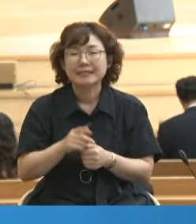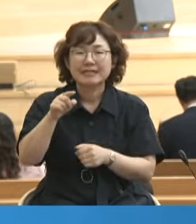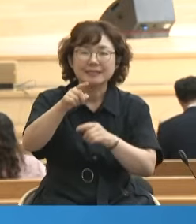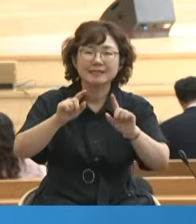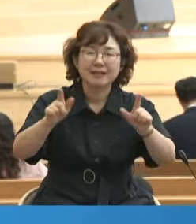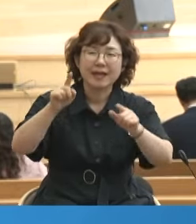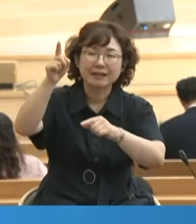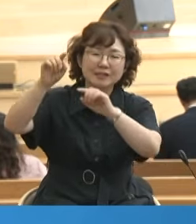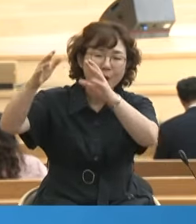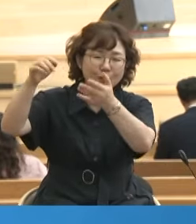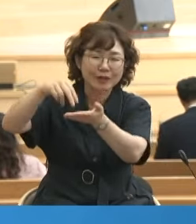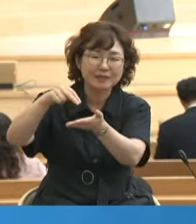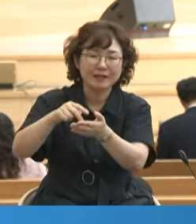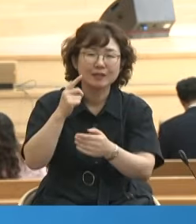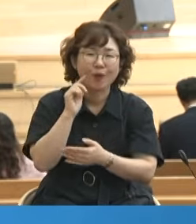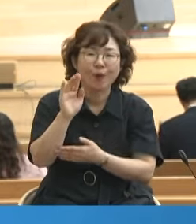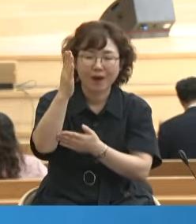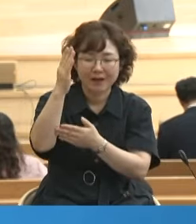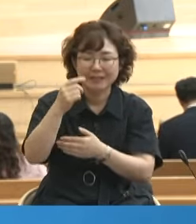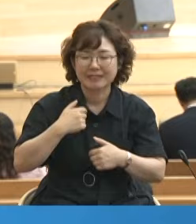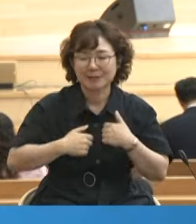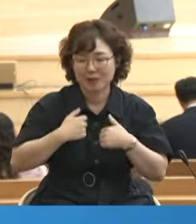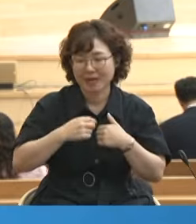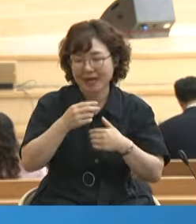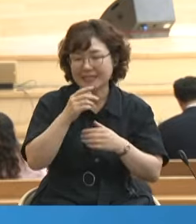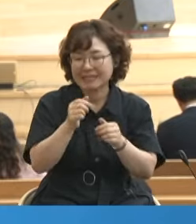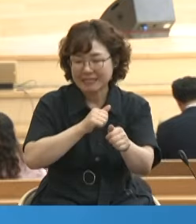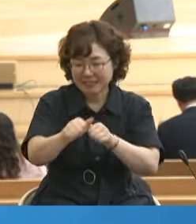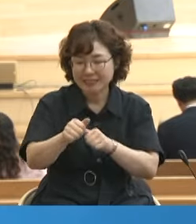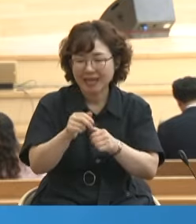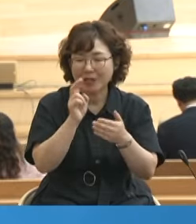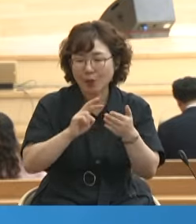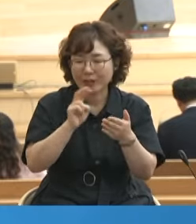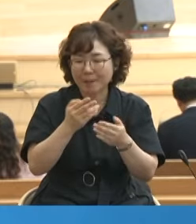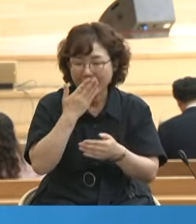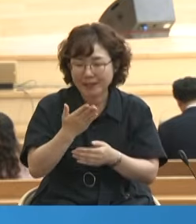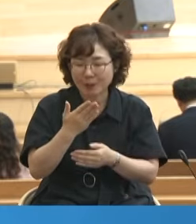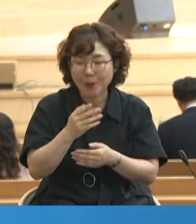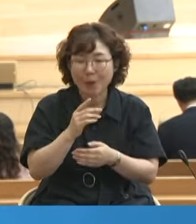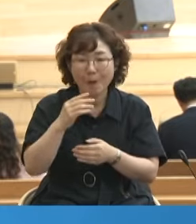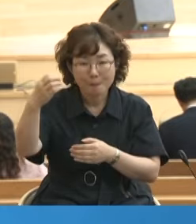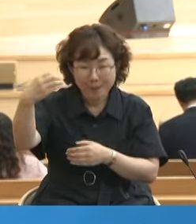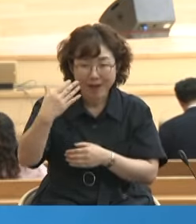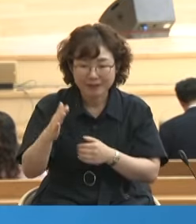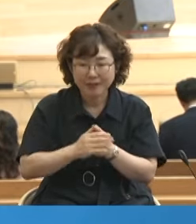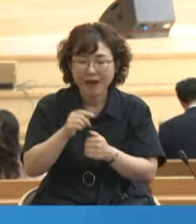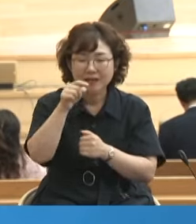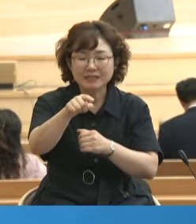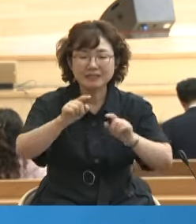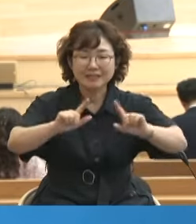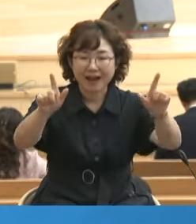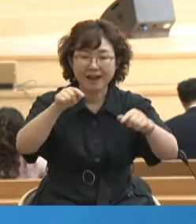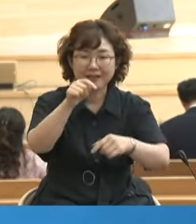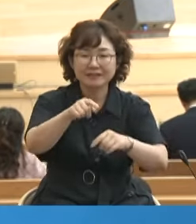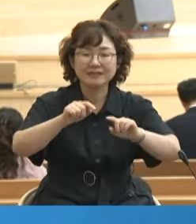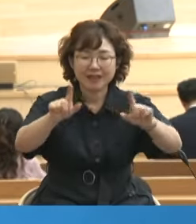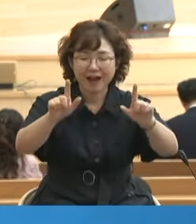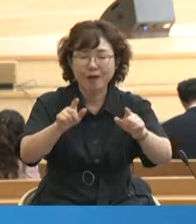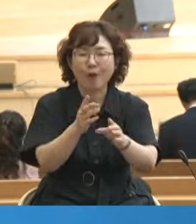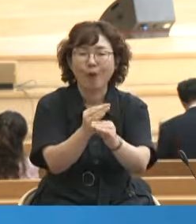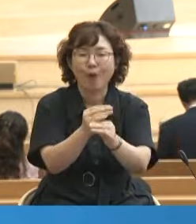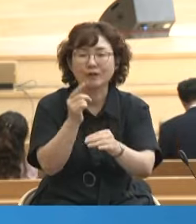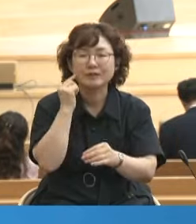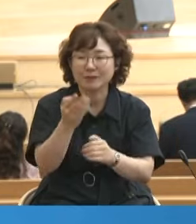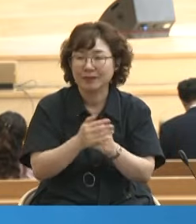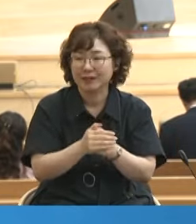기쁨, 승리를 노래하게 된다고 했는데 그날이 언제인가? 그날이 언제인가? 두 가지예요. 두